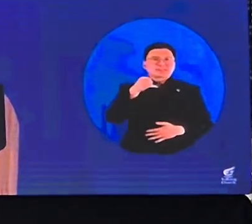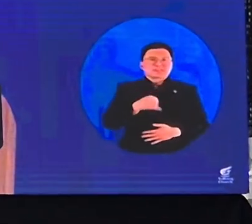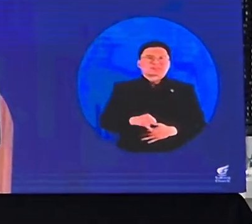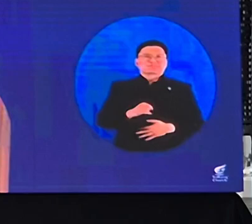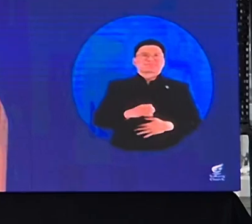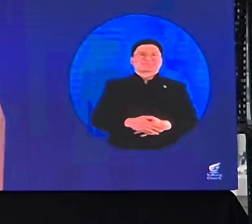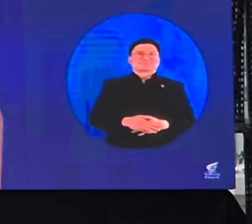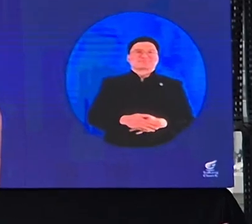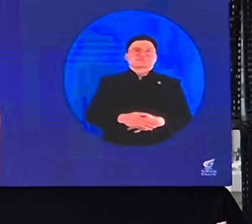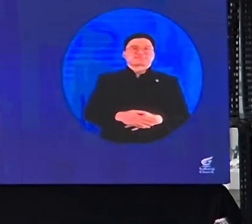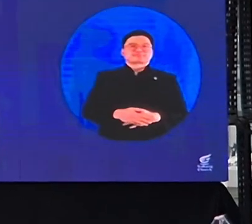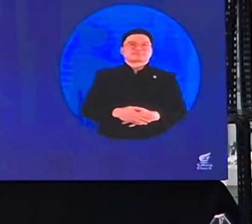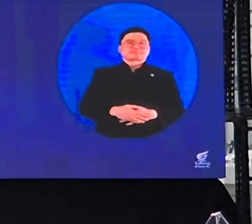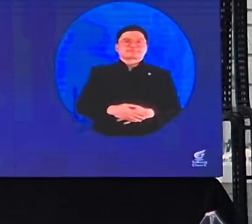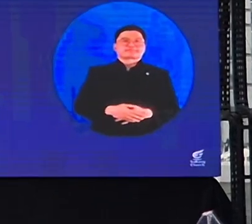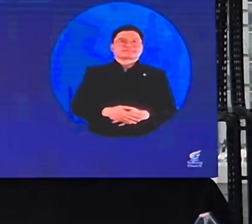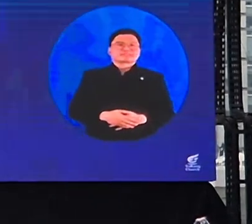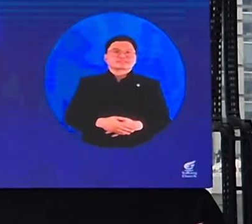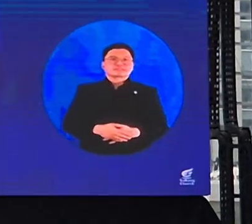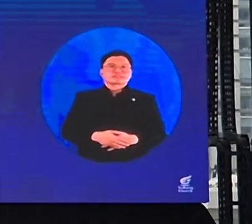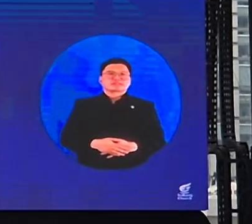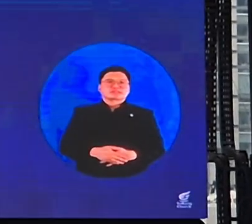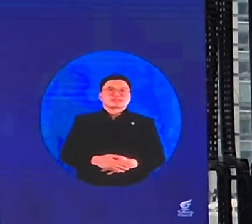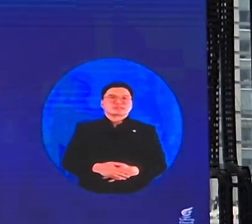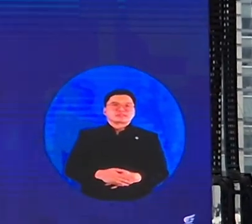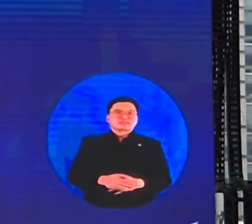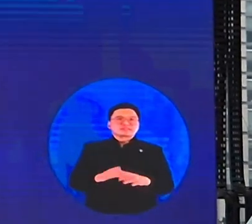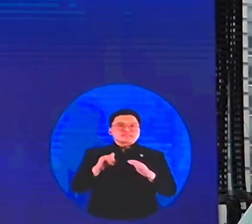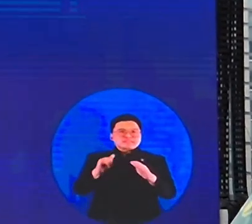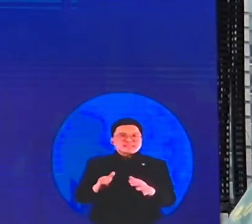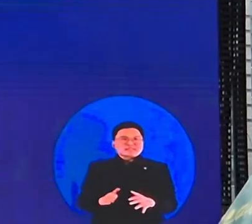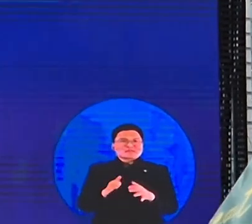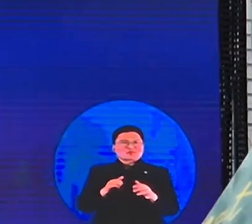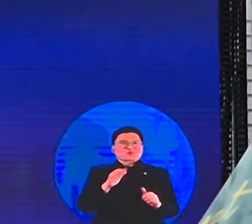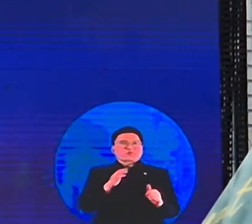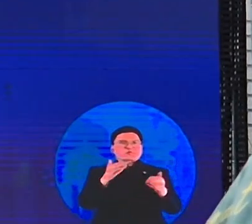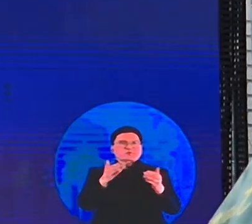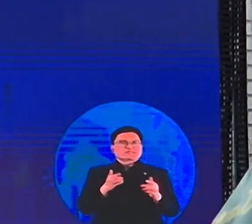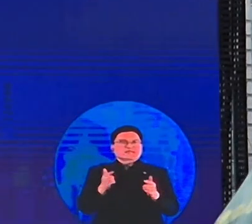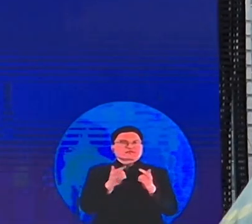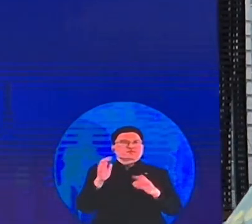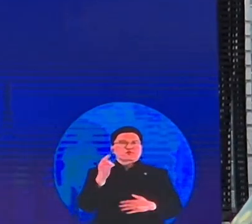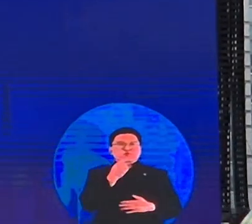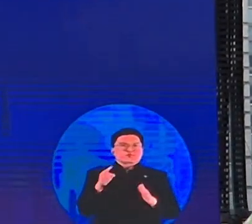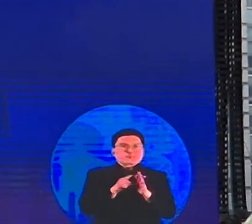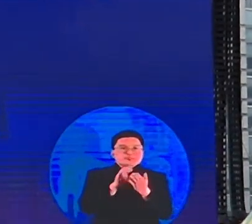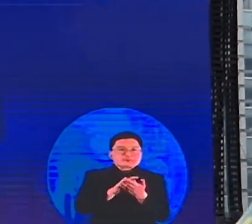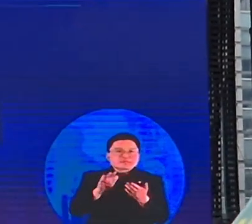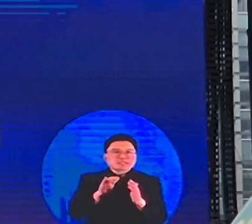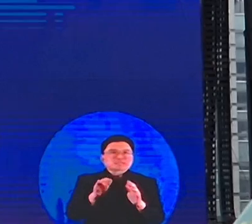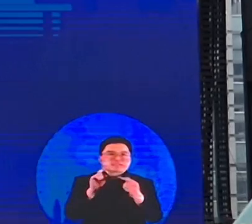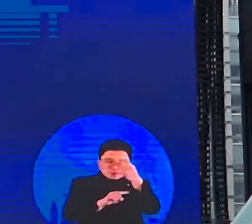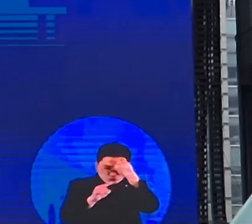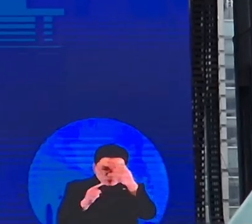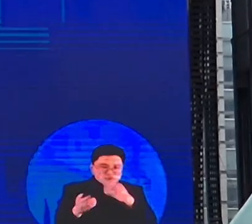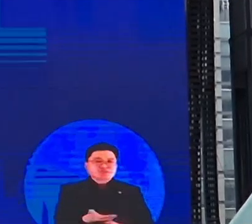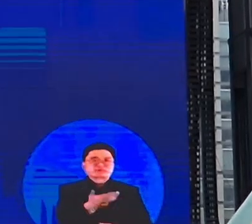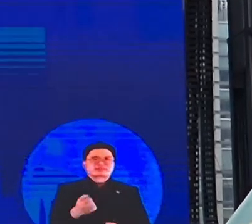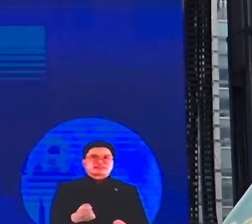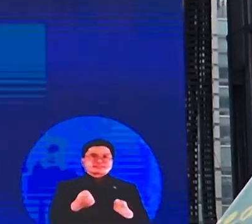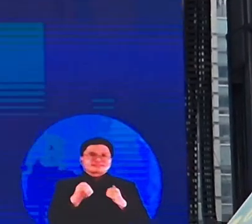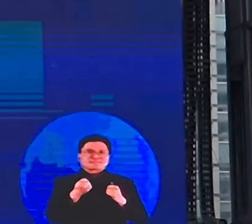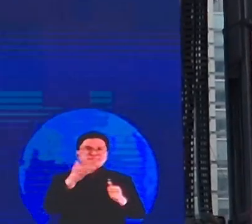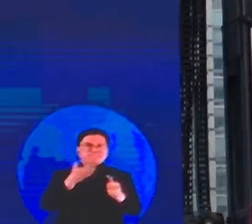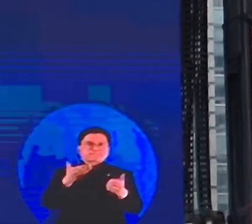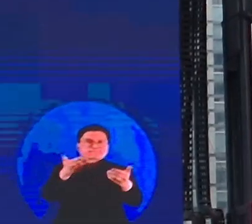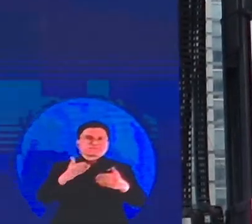주장하고 있는 이때에 우리가 무엇이 두렵습니까? 우리는 죄가 뺍시다.